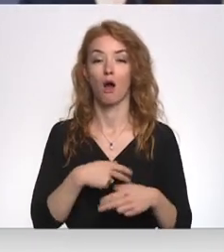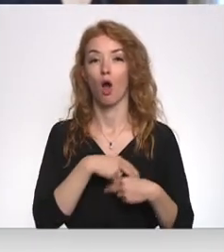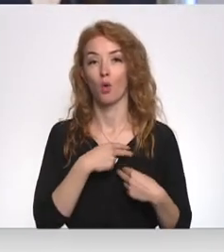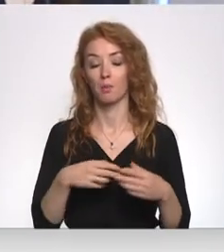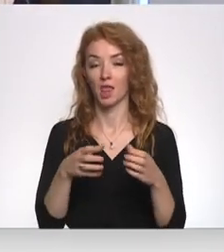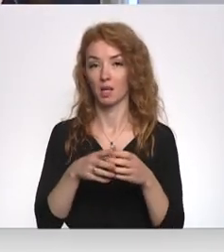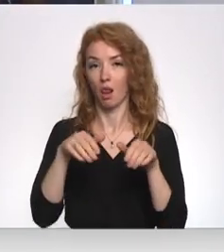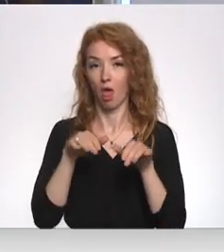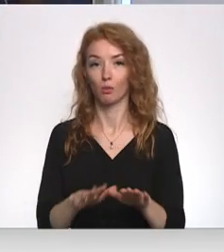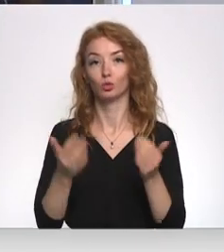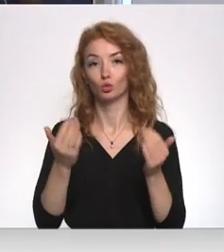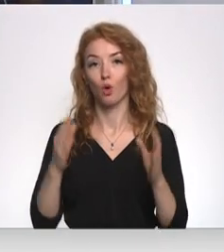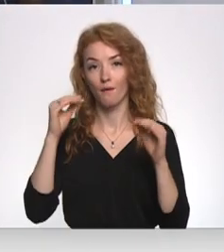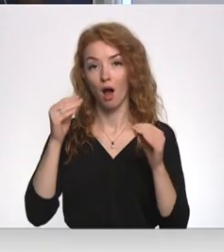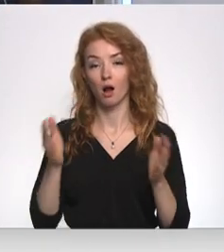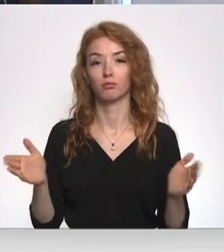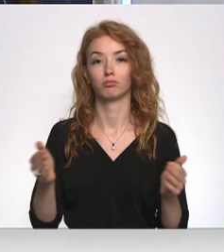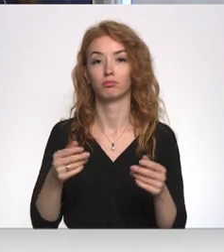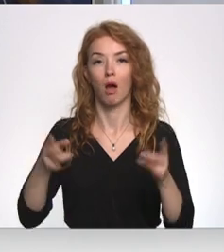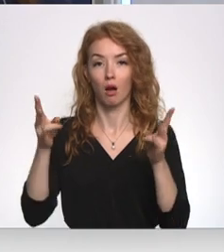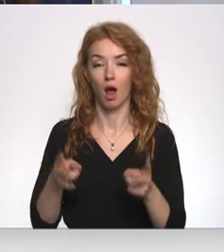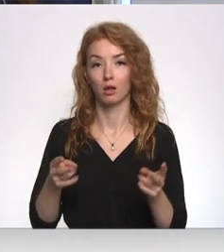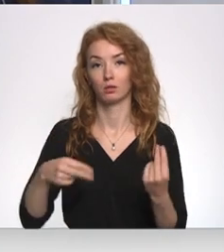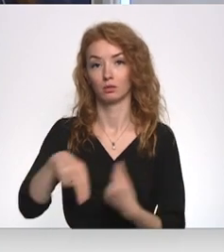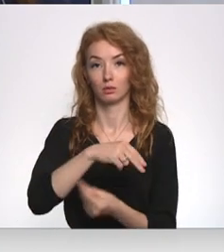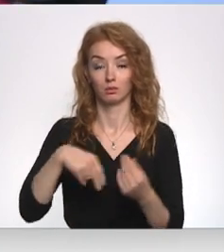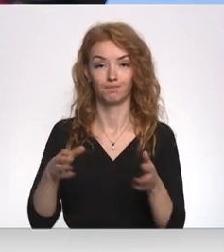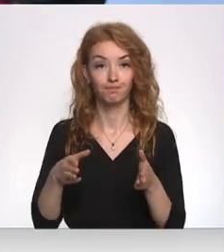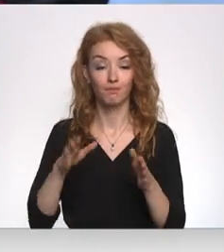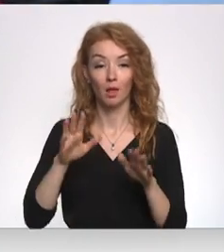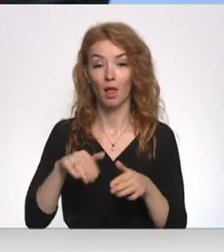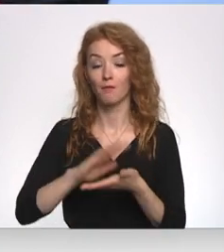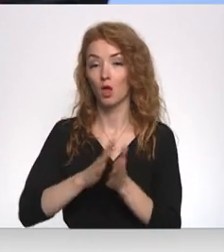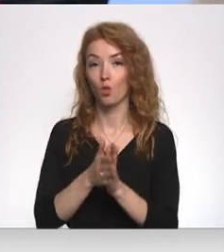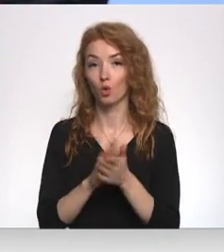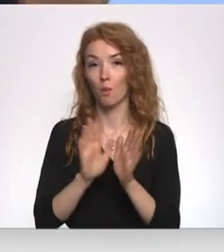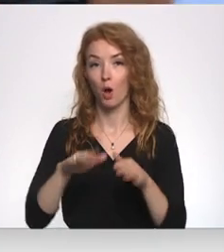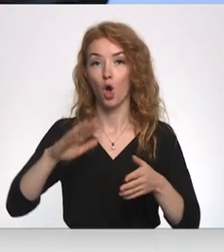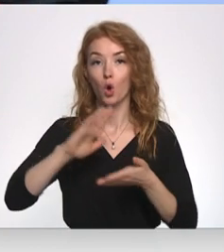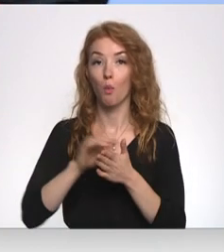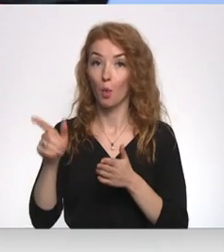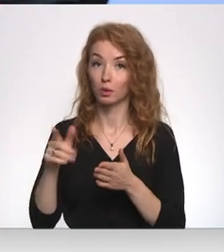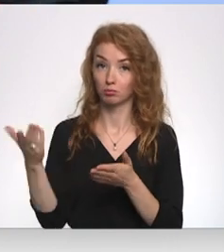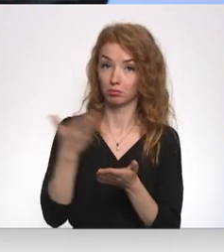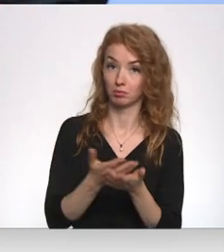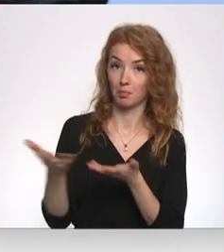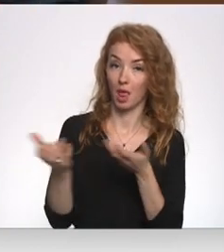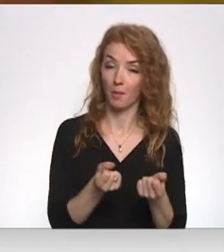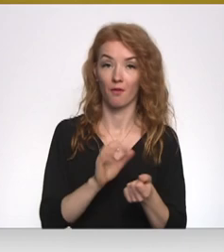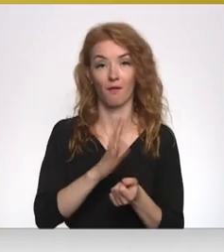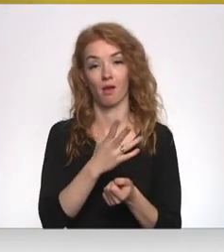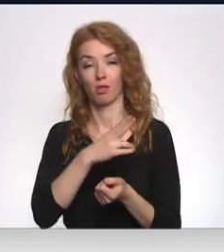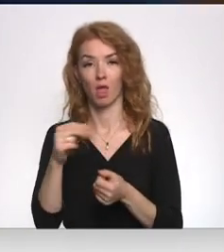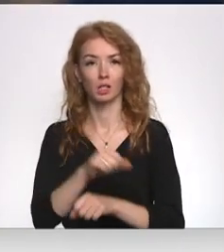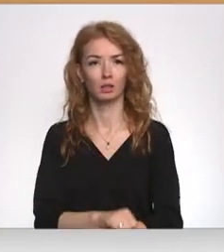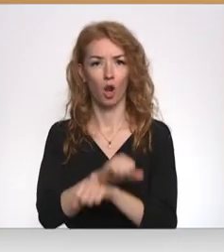arodbiedrība lēmusi šovakar sasaukt ārkārtas padomes sēdi, lai vienotos kompromisus pieņemt vai nē. Streikot